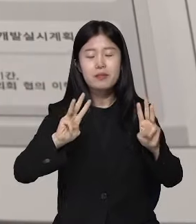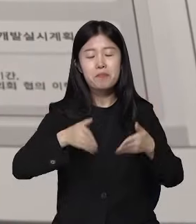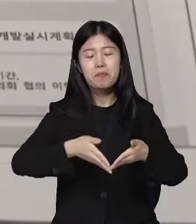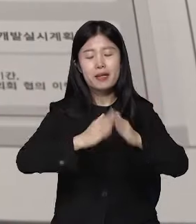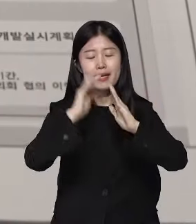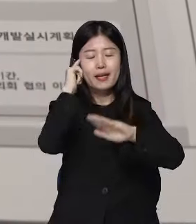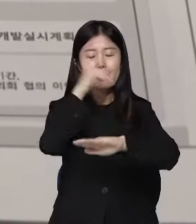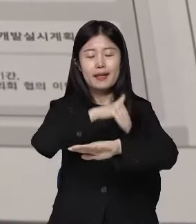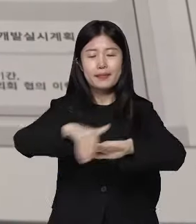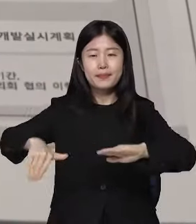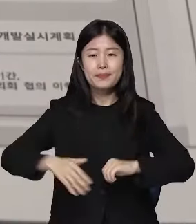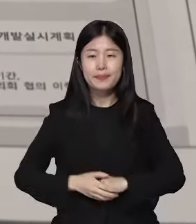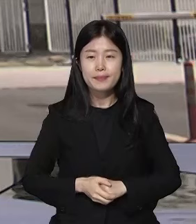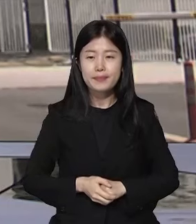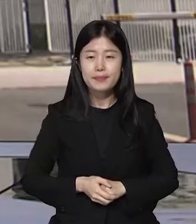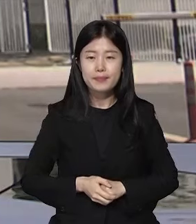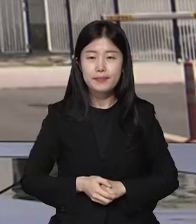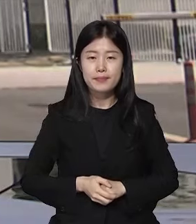있습니다.